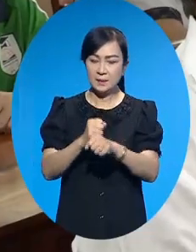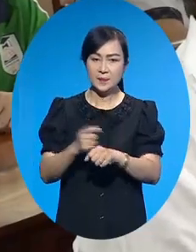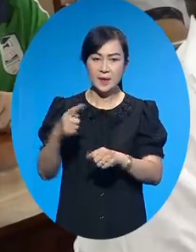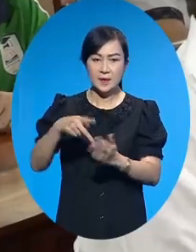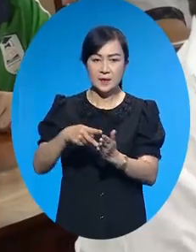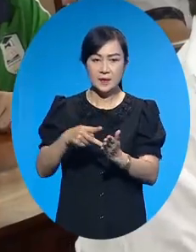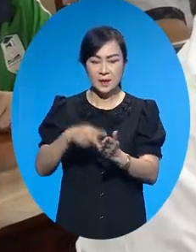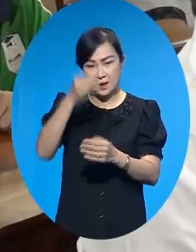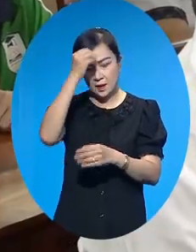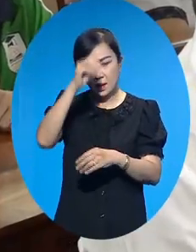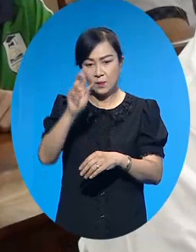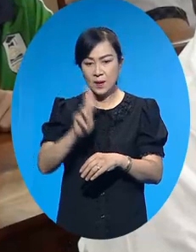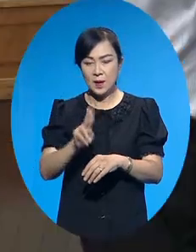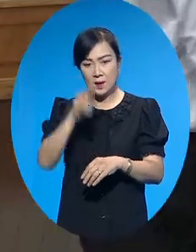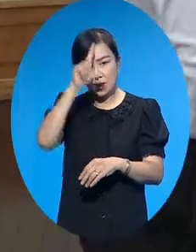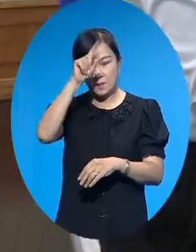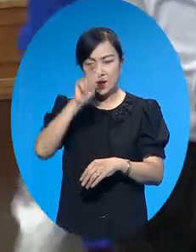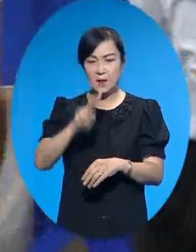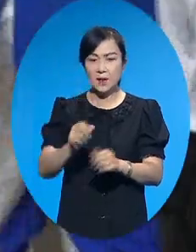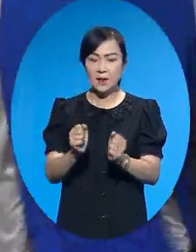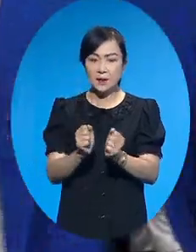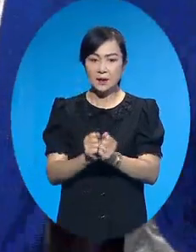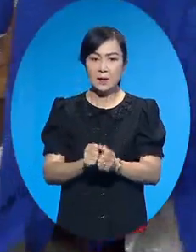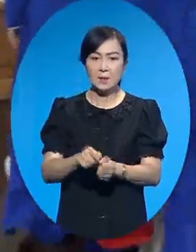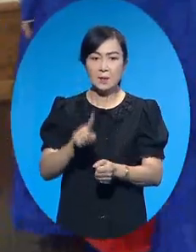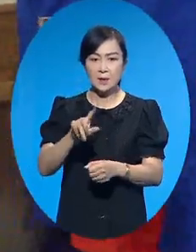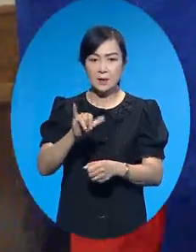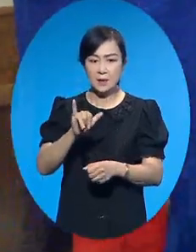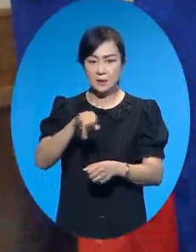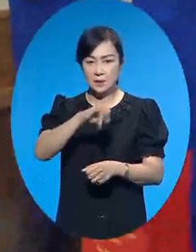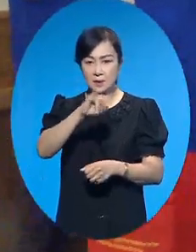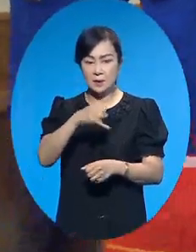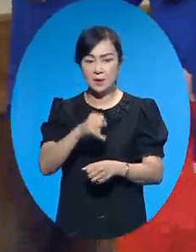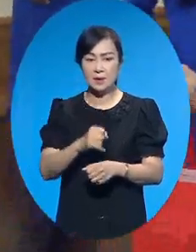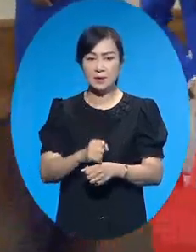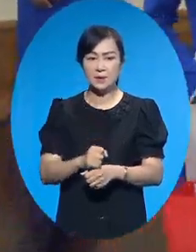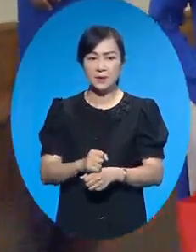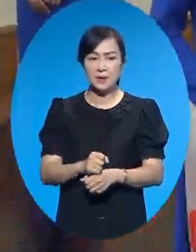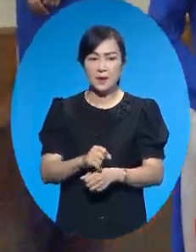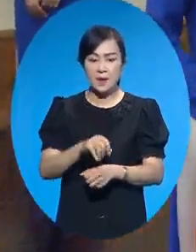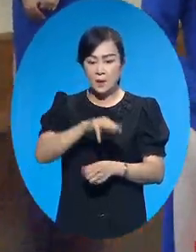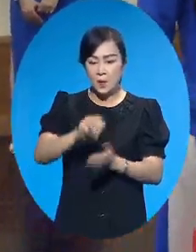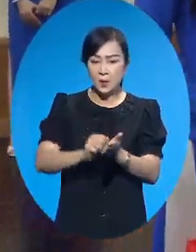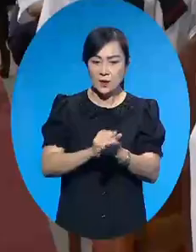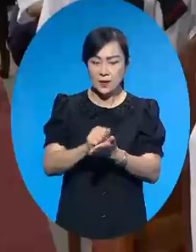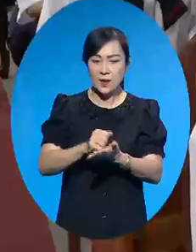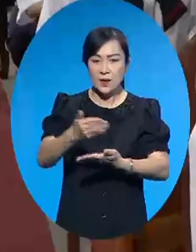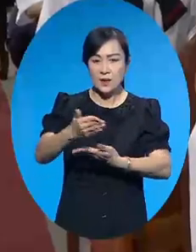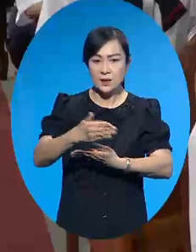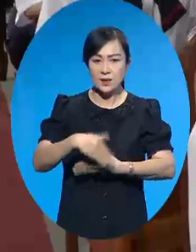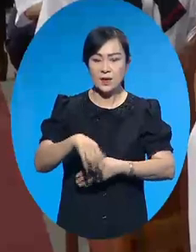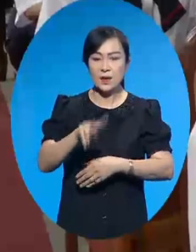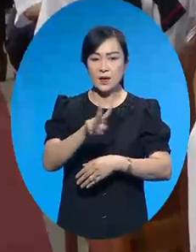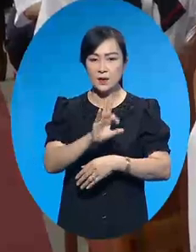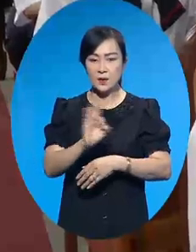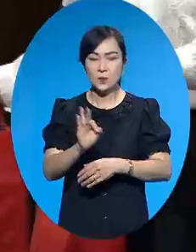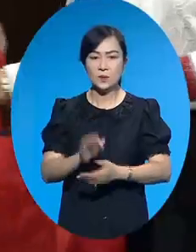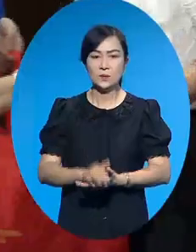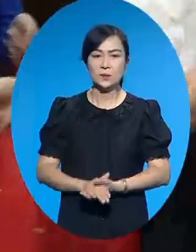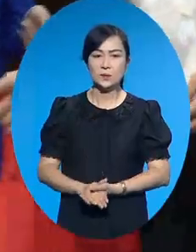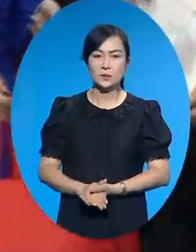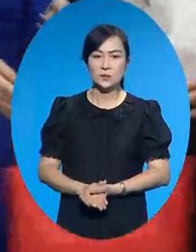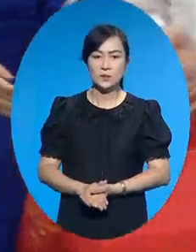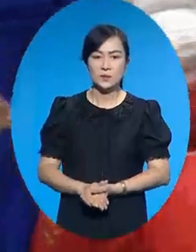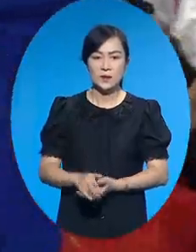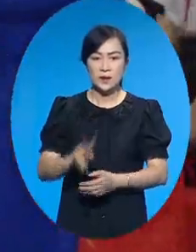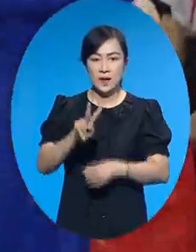khi các em học xong lớp 12 với tổng kinh phí khoảng 16 tỷ đồng. Hàng tháng mỗi học sinh được nhận học bổng trị giá 2 triệu đồng.